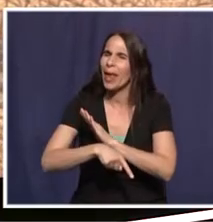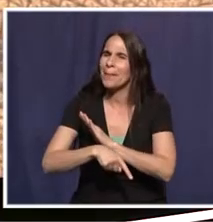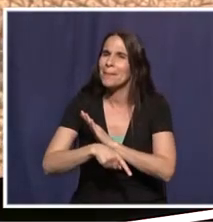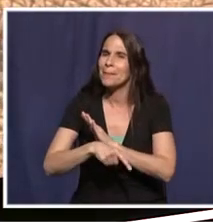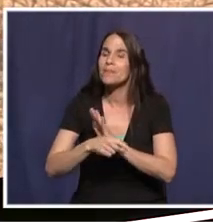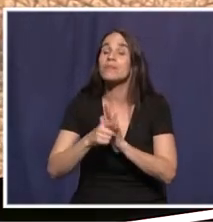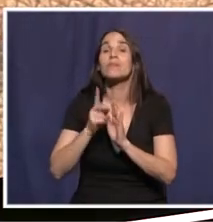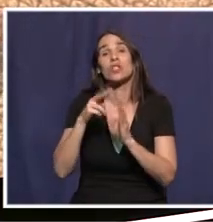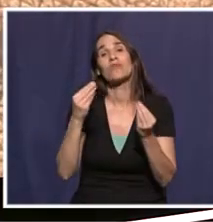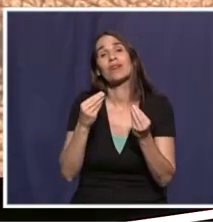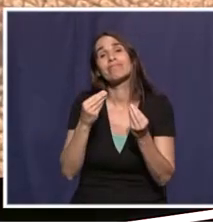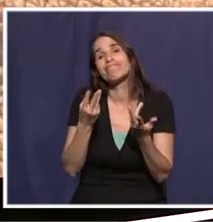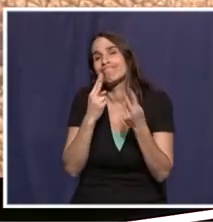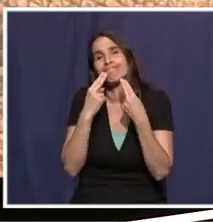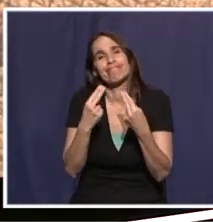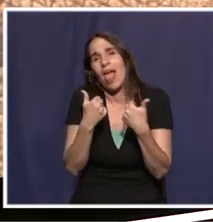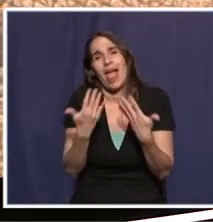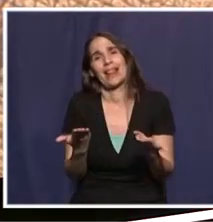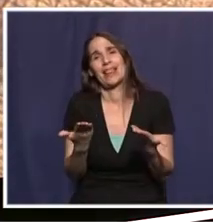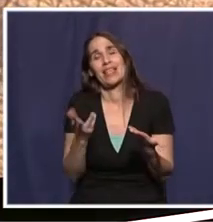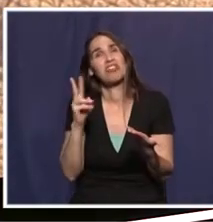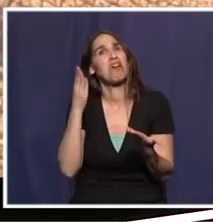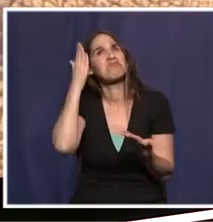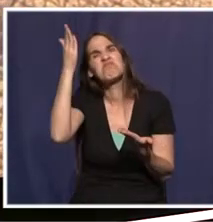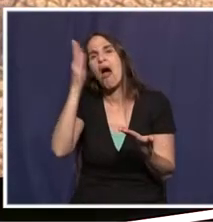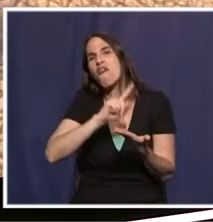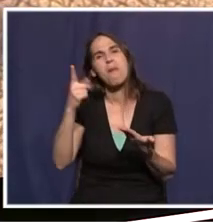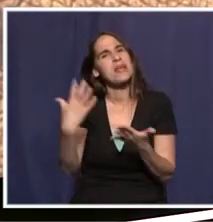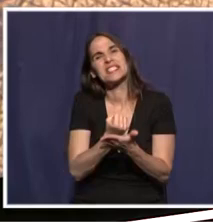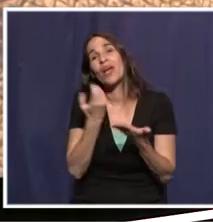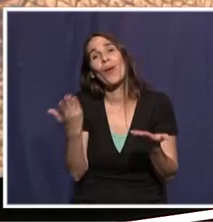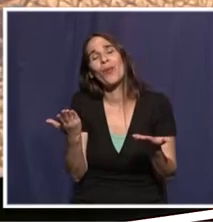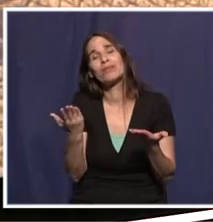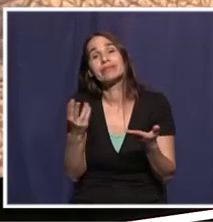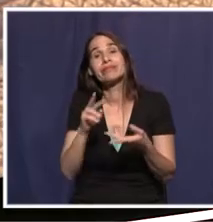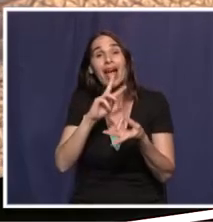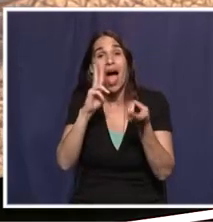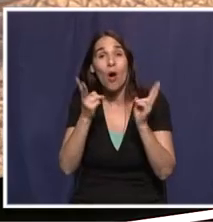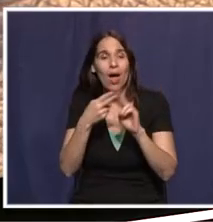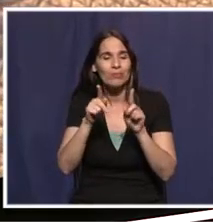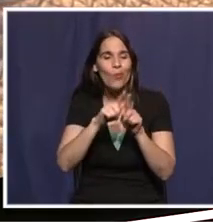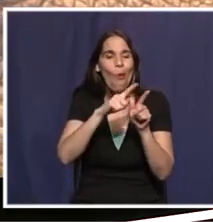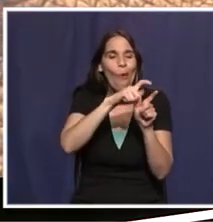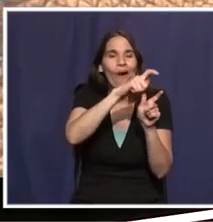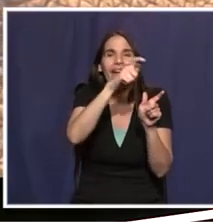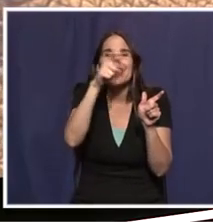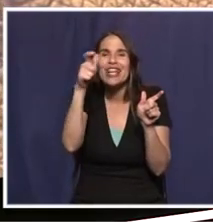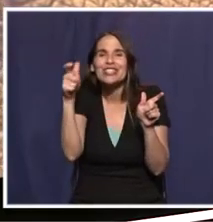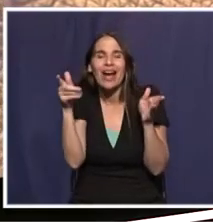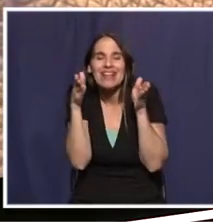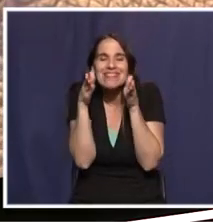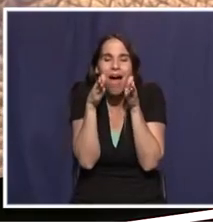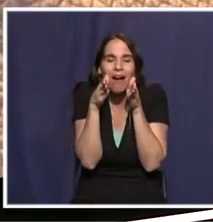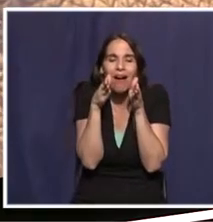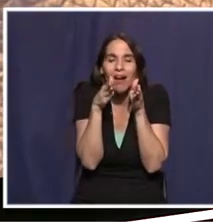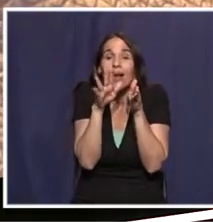לא מעט דברים שישארו לא פתורים. ויש דברים שלעולם לא יעבדו. העולם הוא גשר צר מאוד, וצריך לדעת ללכת גם באזורים